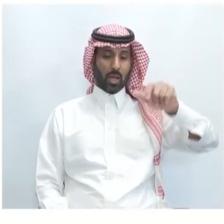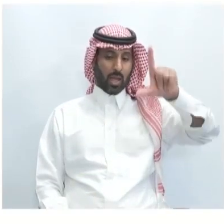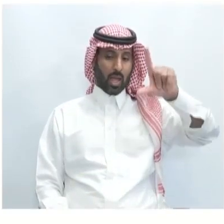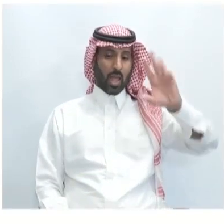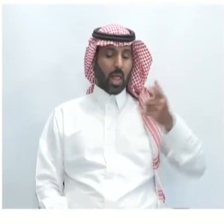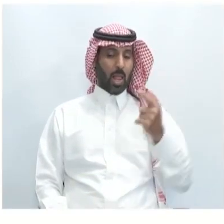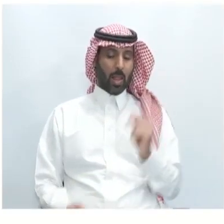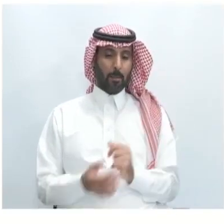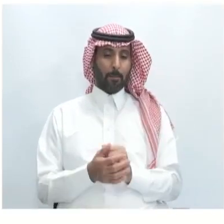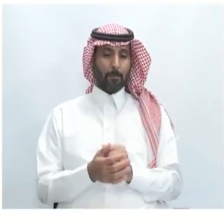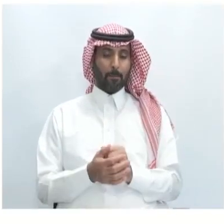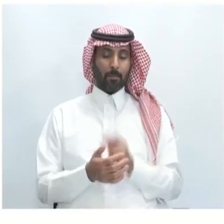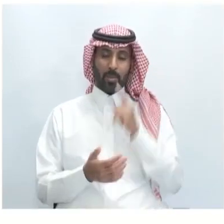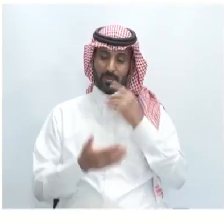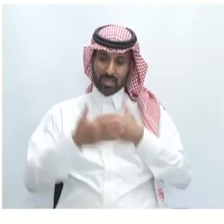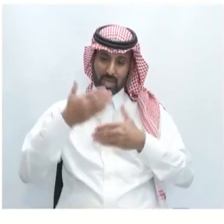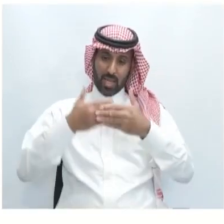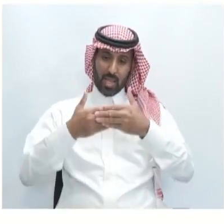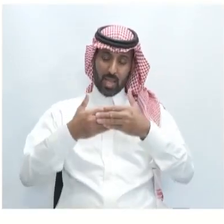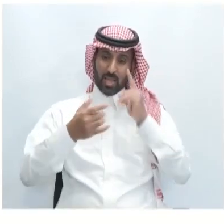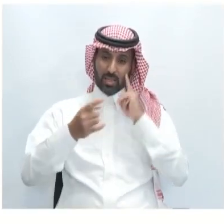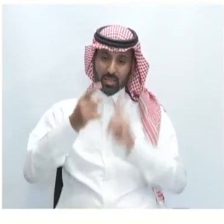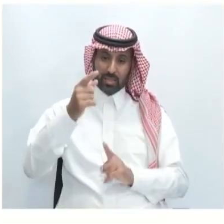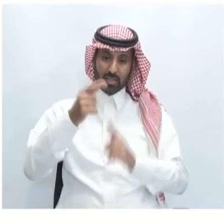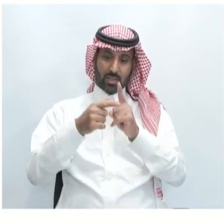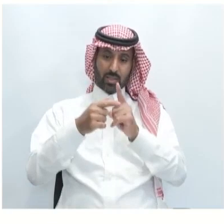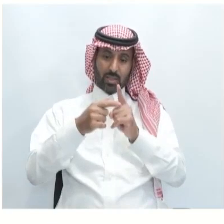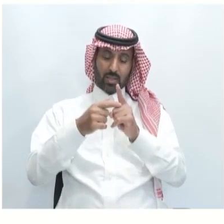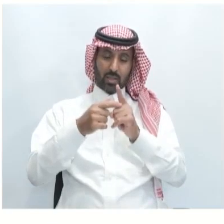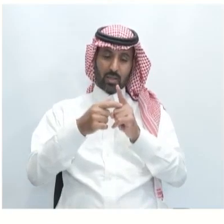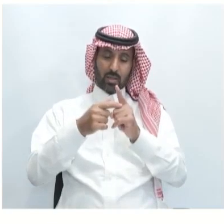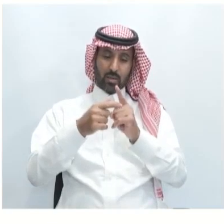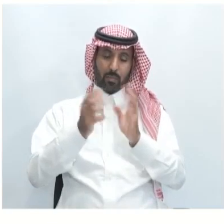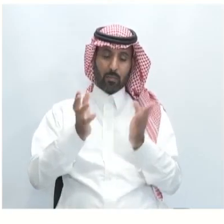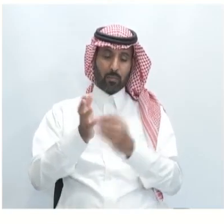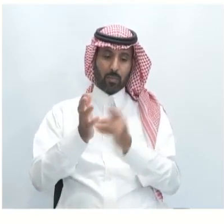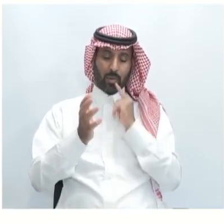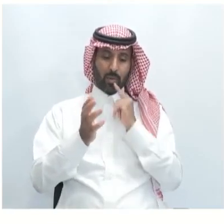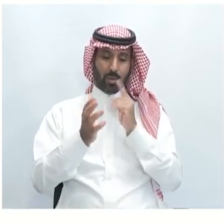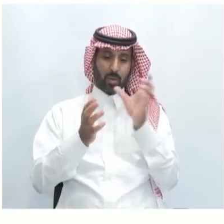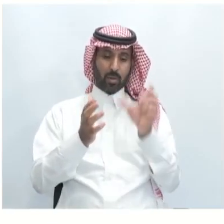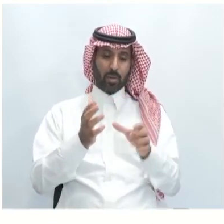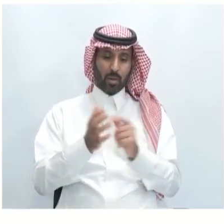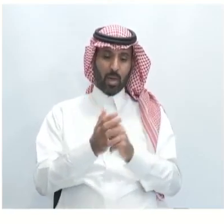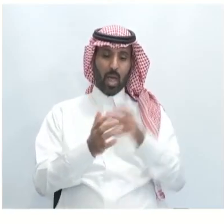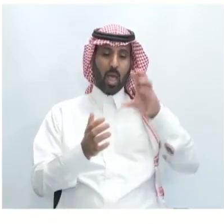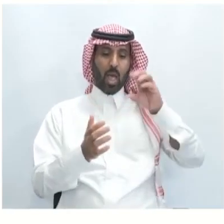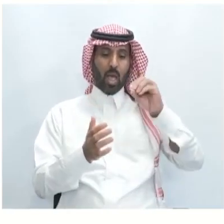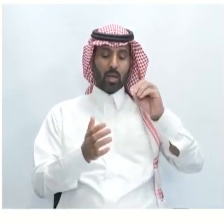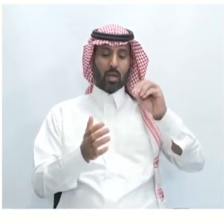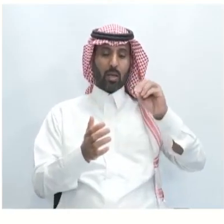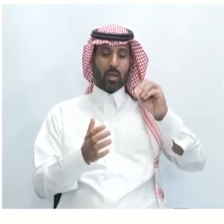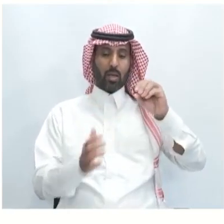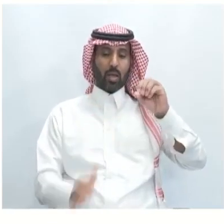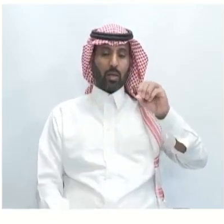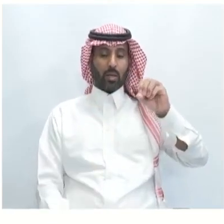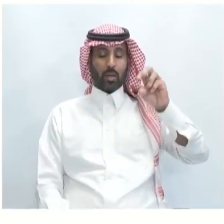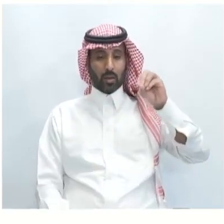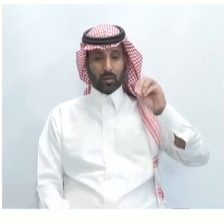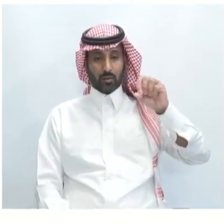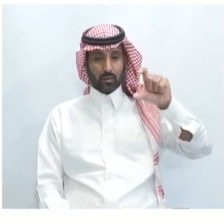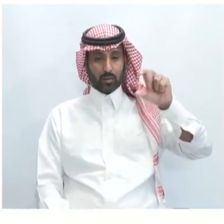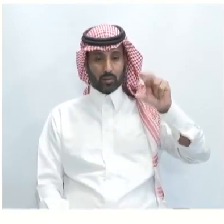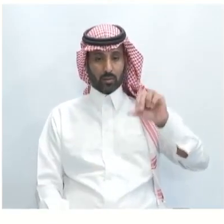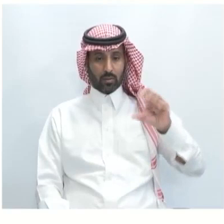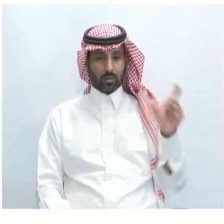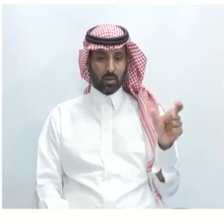ماذا نسميه طبعا هنا في الاتجاه اذا نسميه او في الفراغ نسميه اللي هو متشكل هندسي